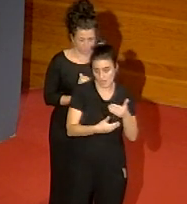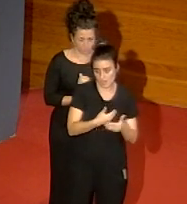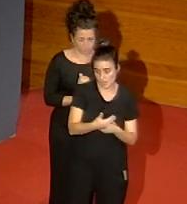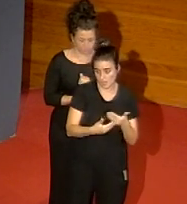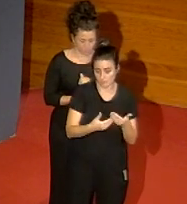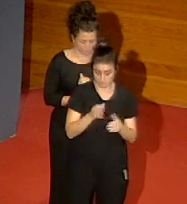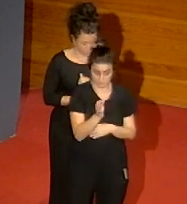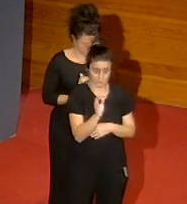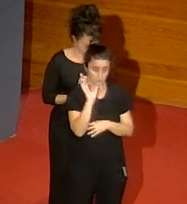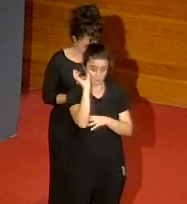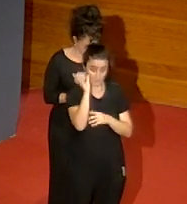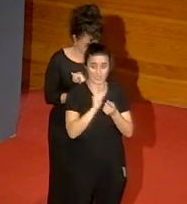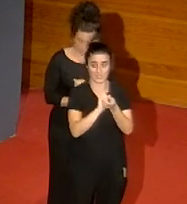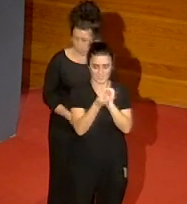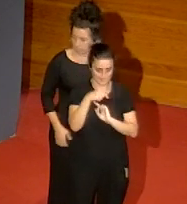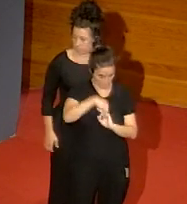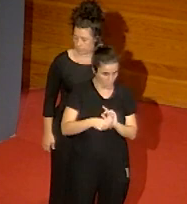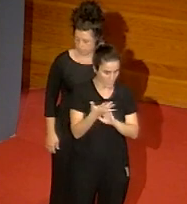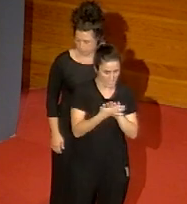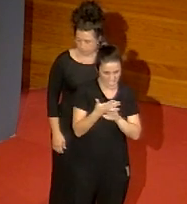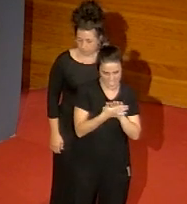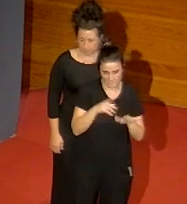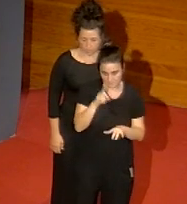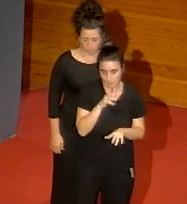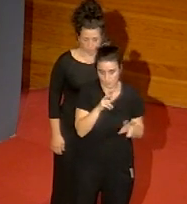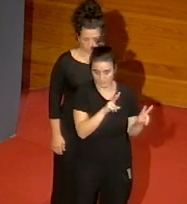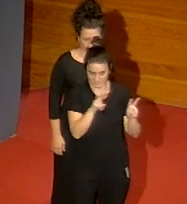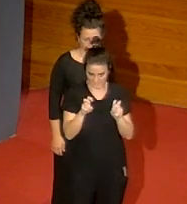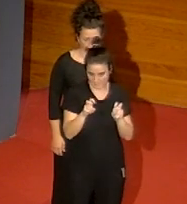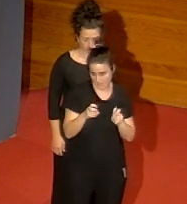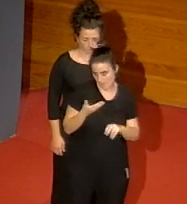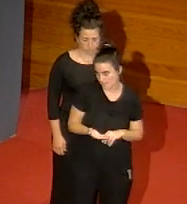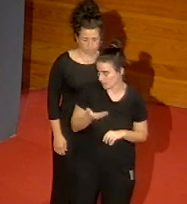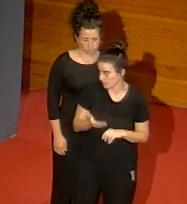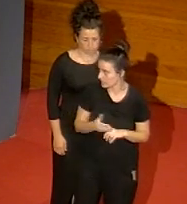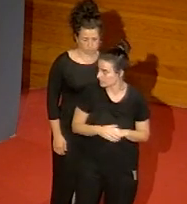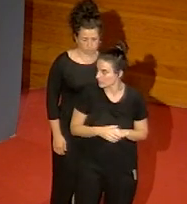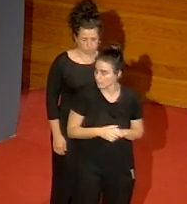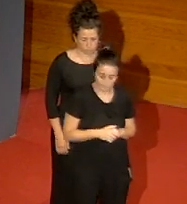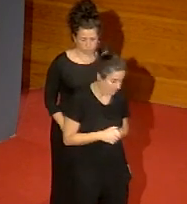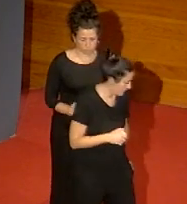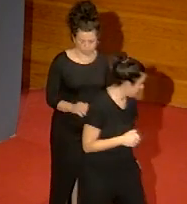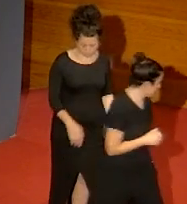aldaketa klimatikoa hitz egingo dugu hemen, eta gai importanteenetako bat delako. Zai, besterik bururatzen zaizuen, edo...